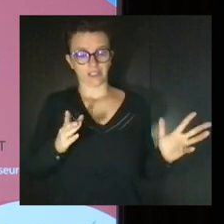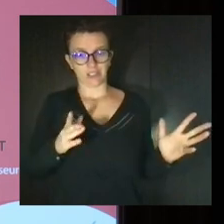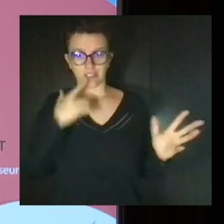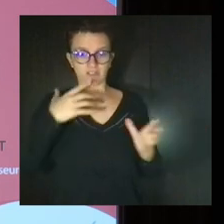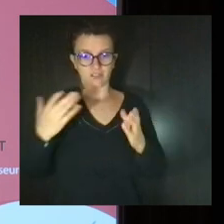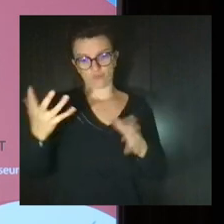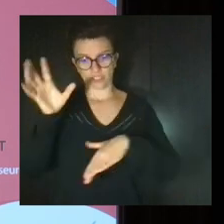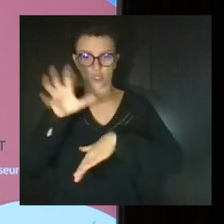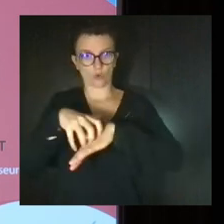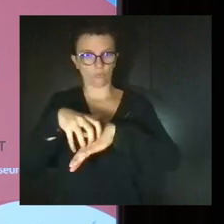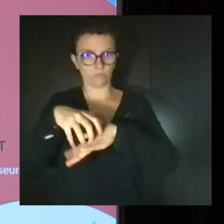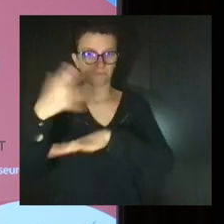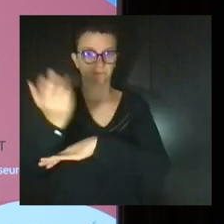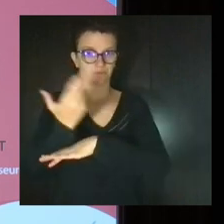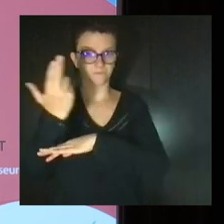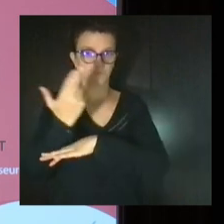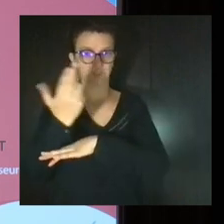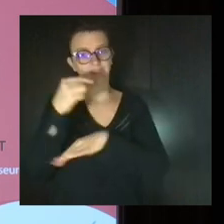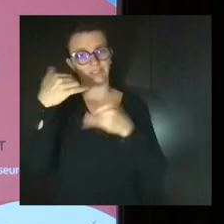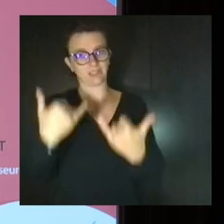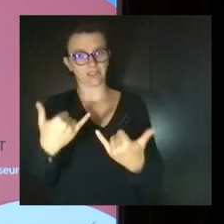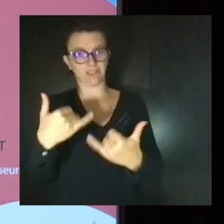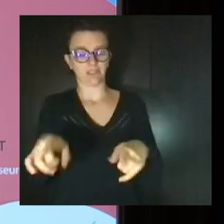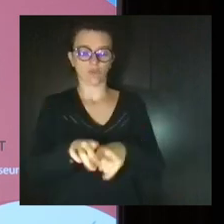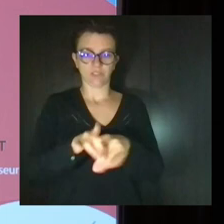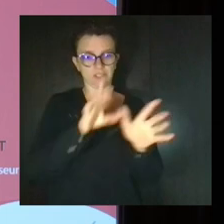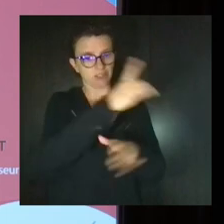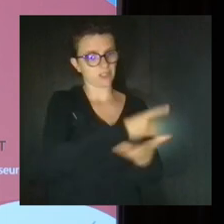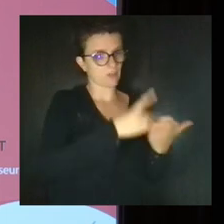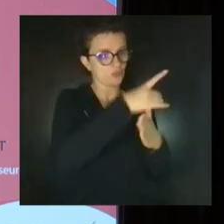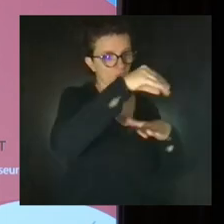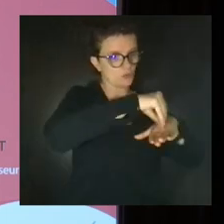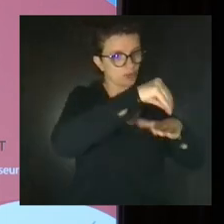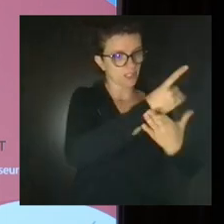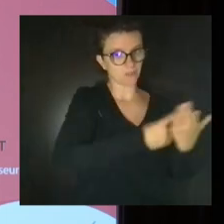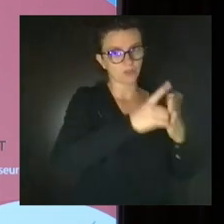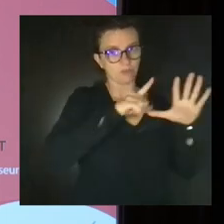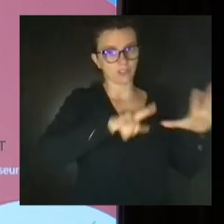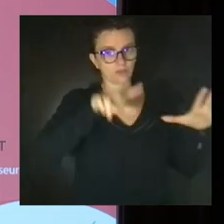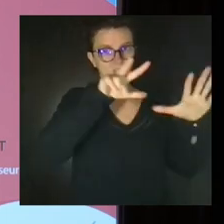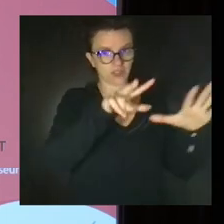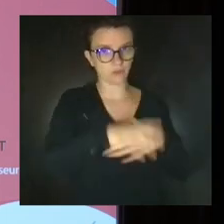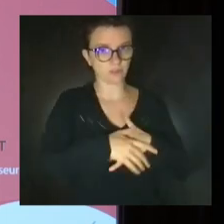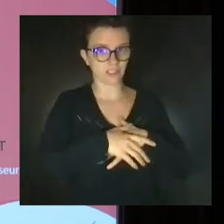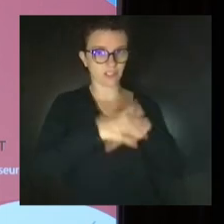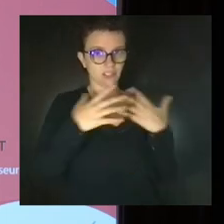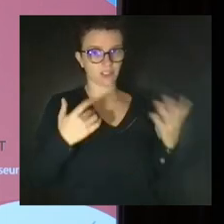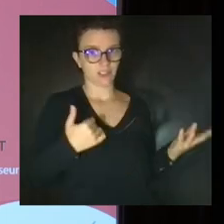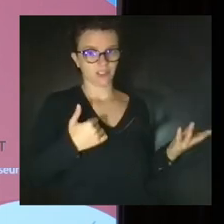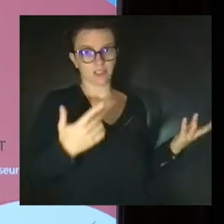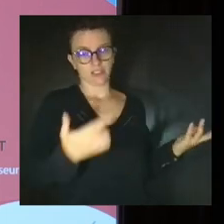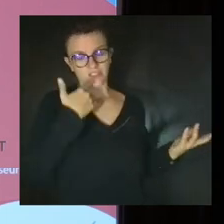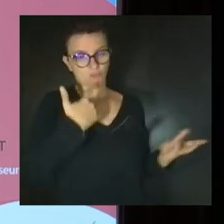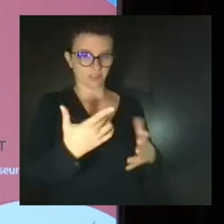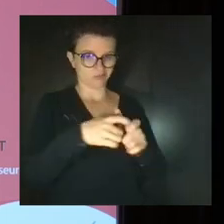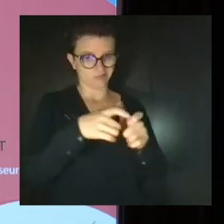ici, mais également, comme je vous l'ai dit, avec le département, le conseil départemental des Yvelines. La station Éole arrivant, on a trouvé